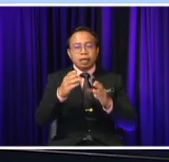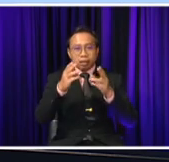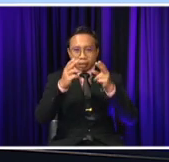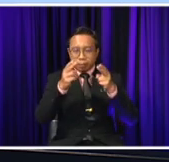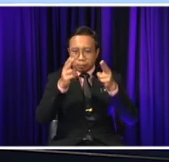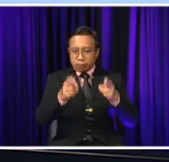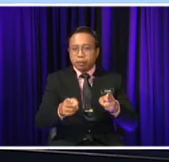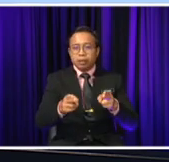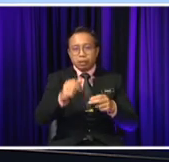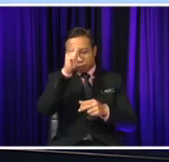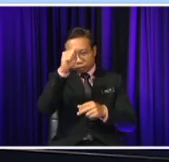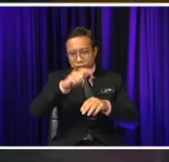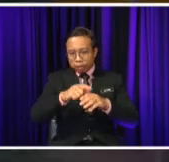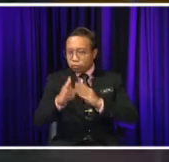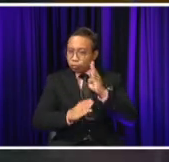ini